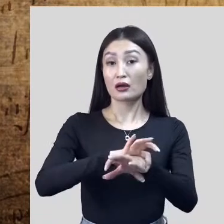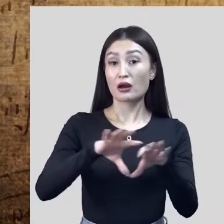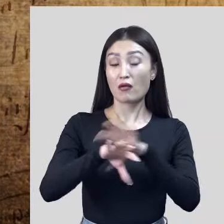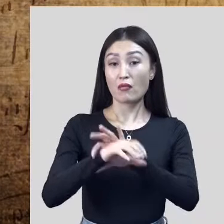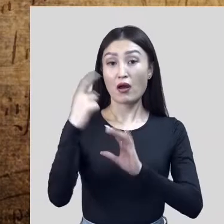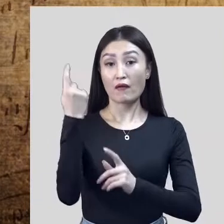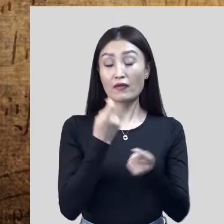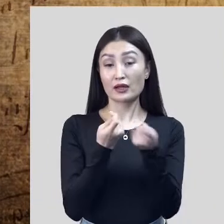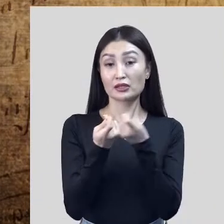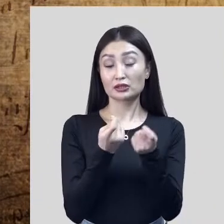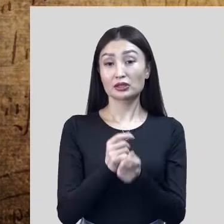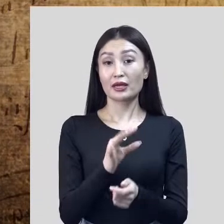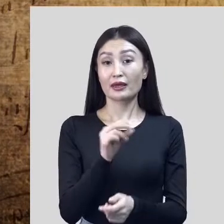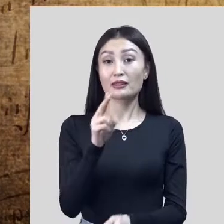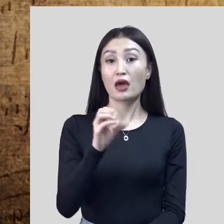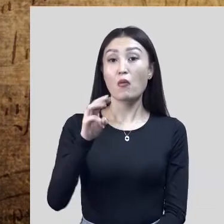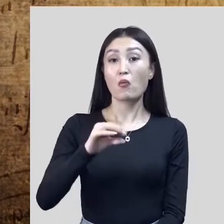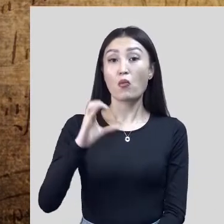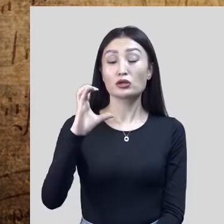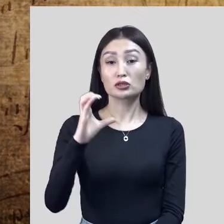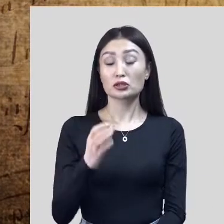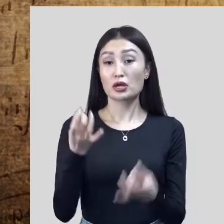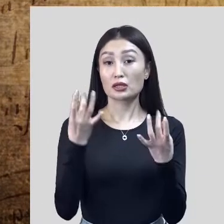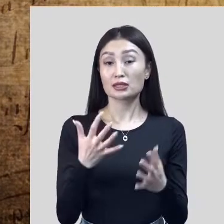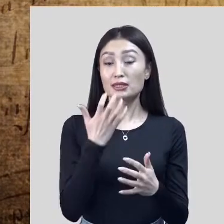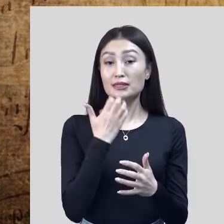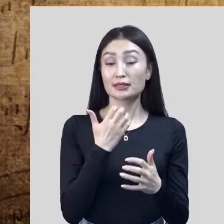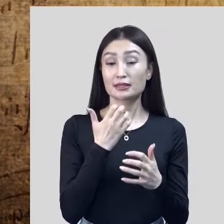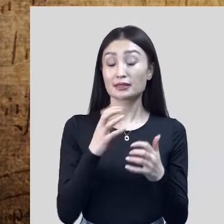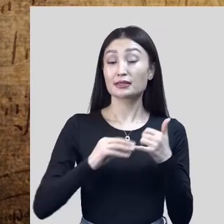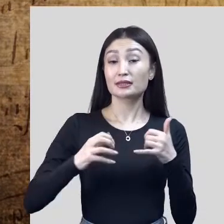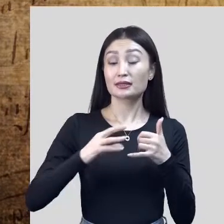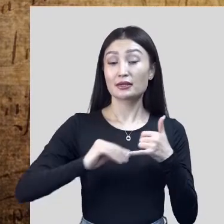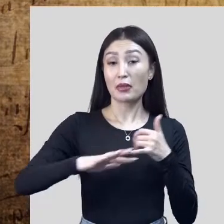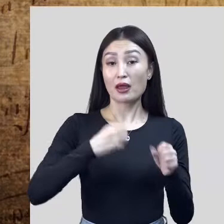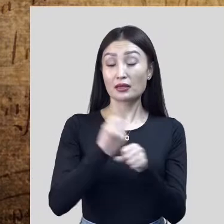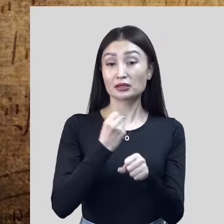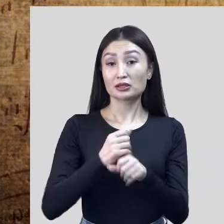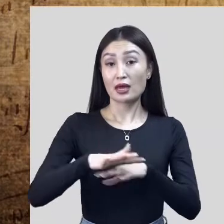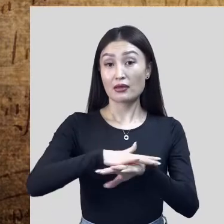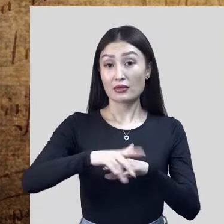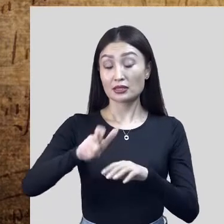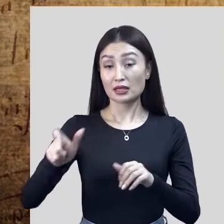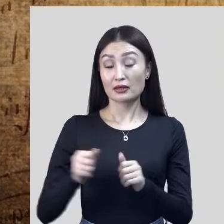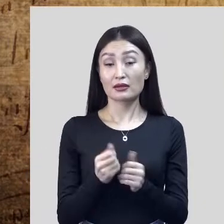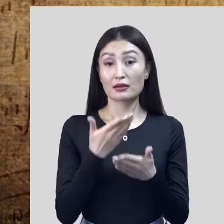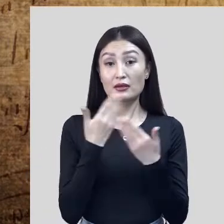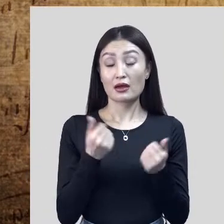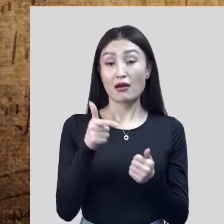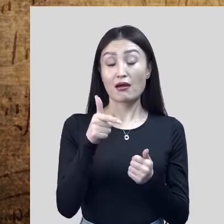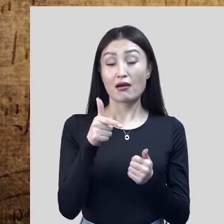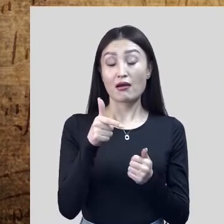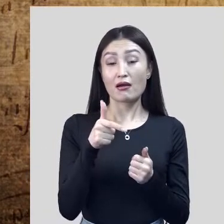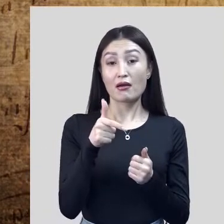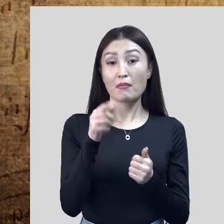рабовладельческая аристократия, и демос, рядовое земледельческое население. Не являлись гражданами метеки,